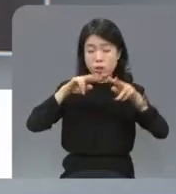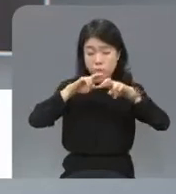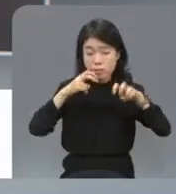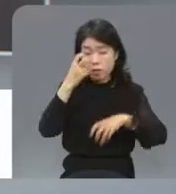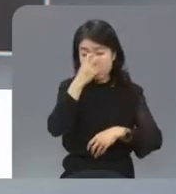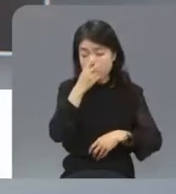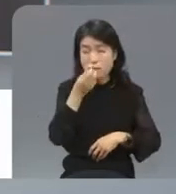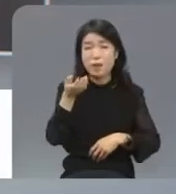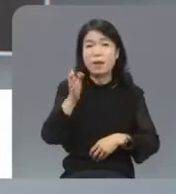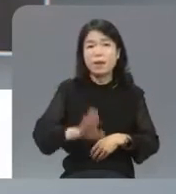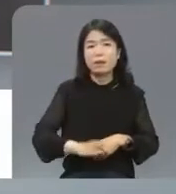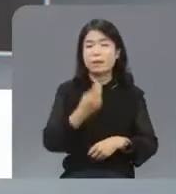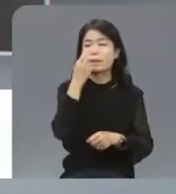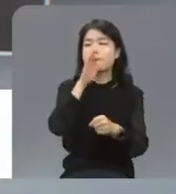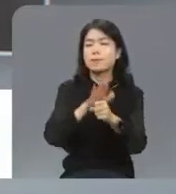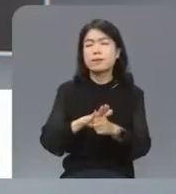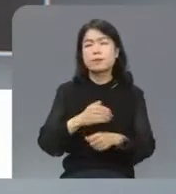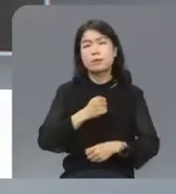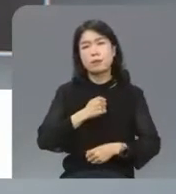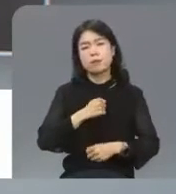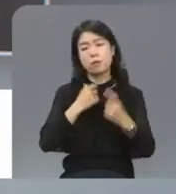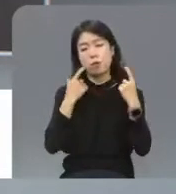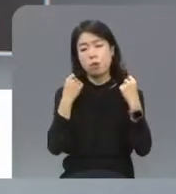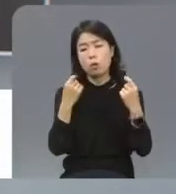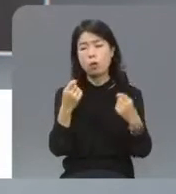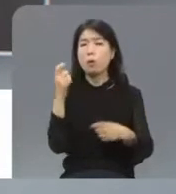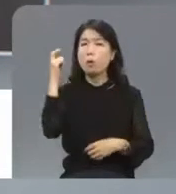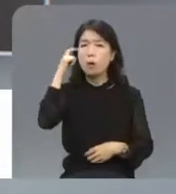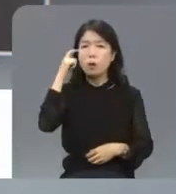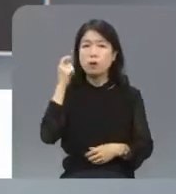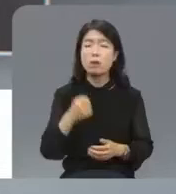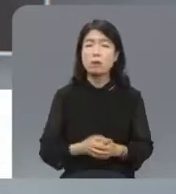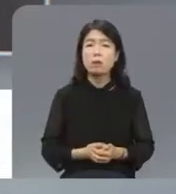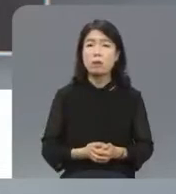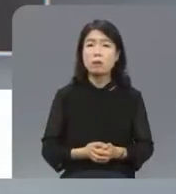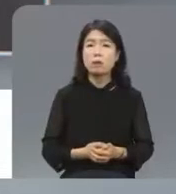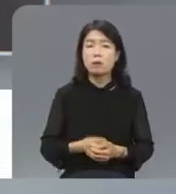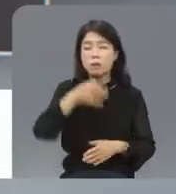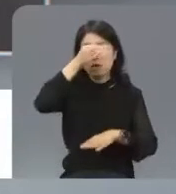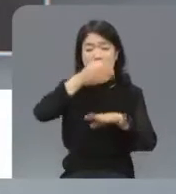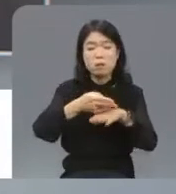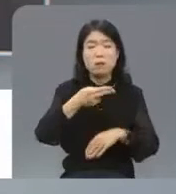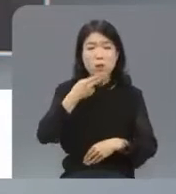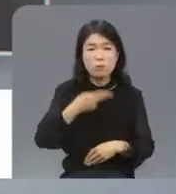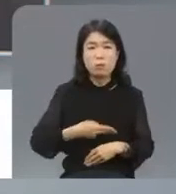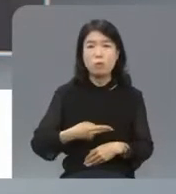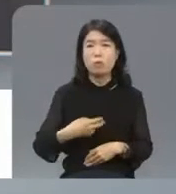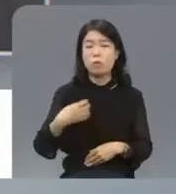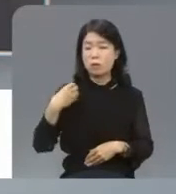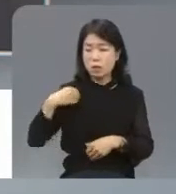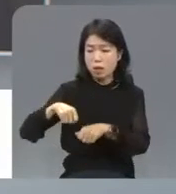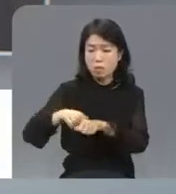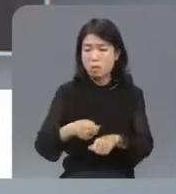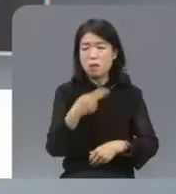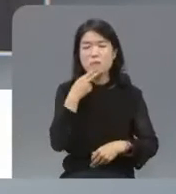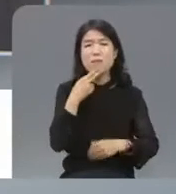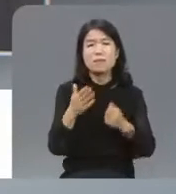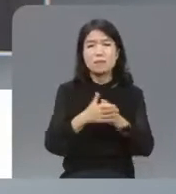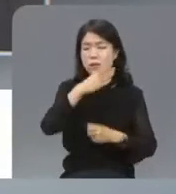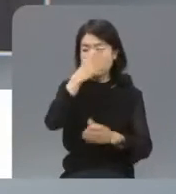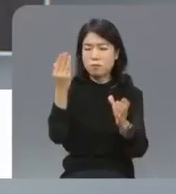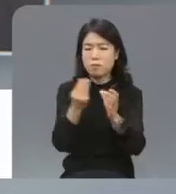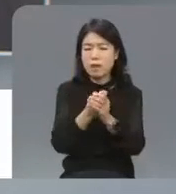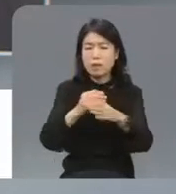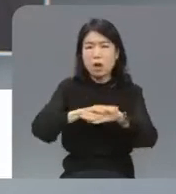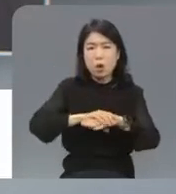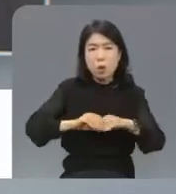있지만 억울함과 답답함이 여전한 건 왜일까요? 사죄는 없고 책임도 합당하지 않으니 온전한